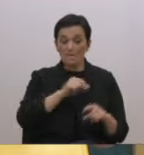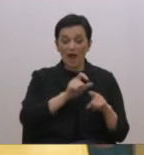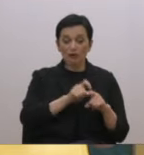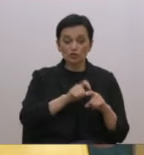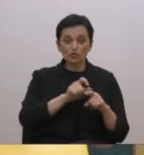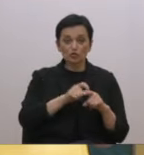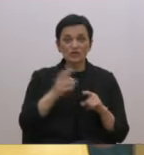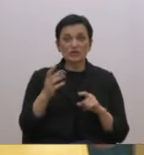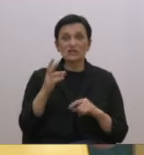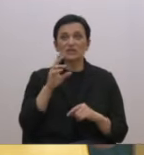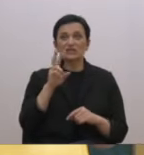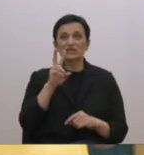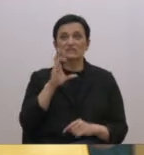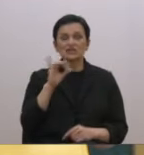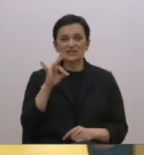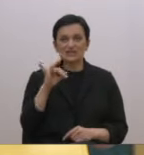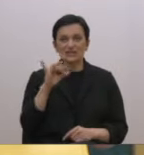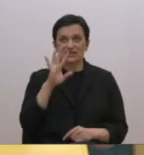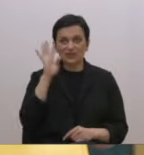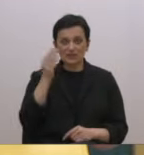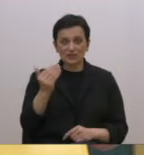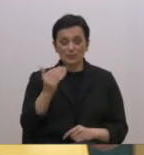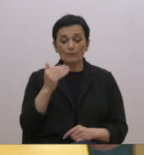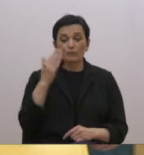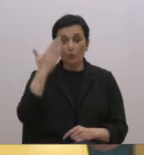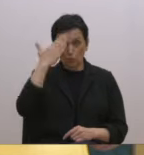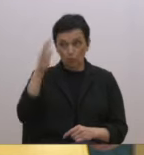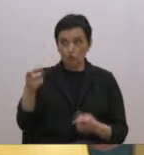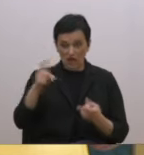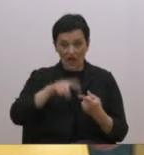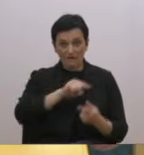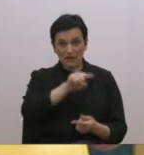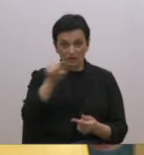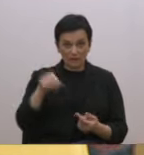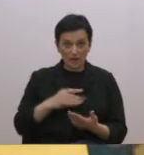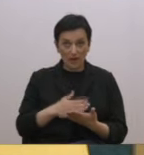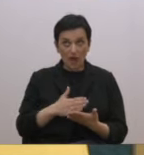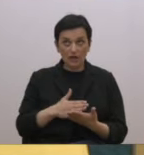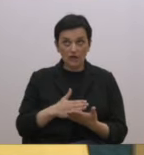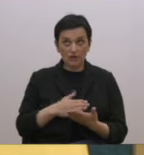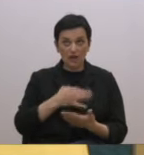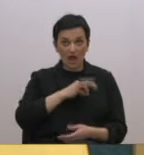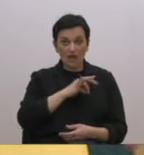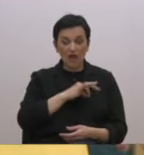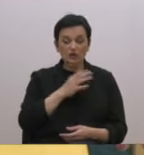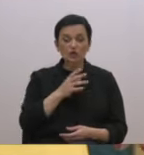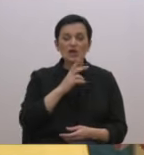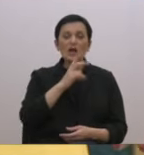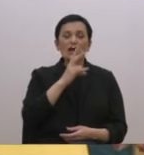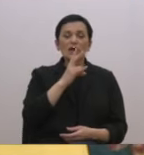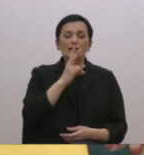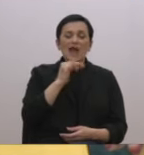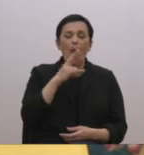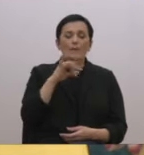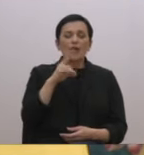სირიულიდან, უცხოური გავლენის აგენტები ყოფილან. იოანე პეტრიწი,